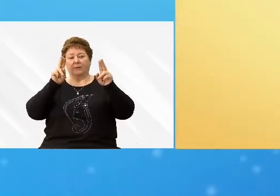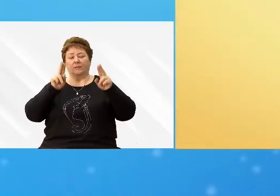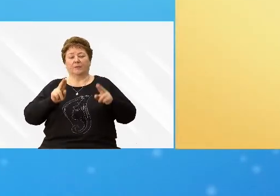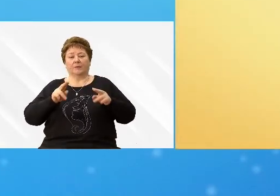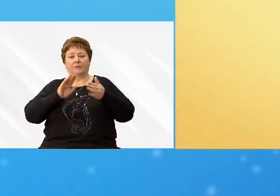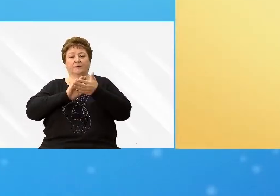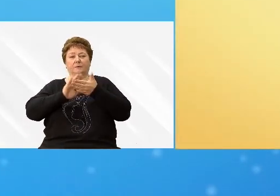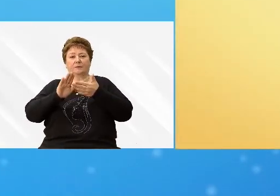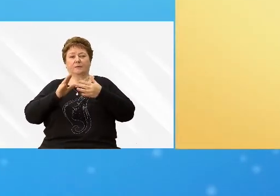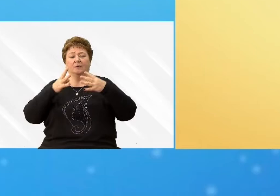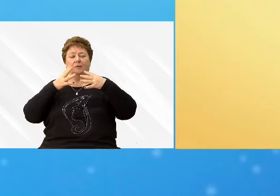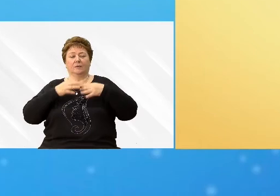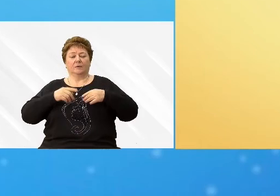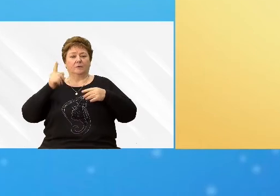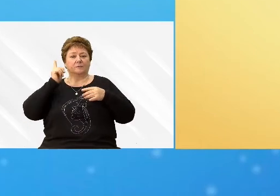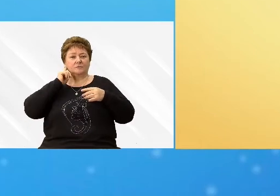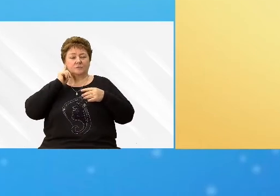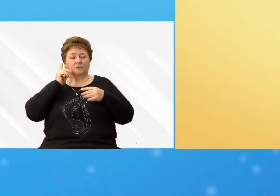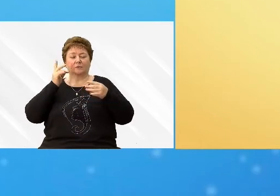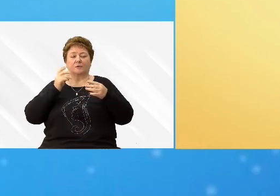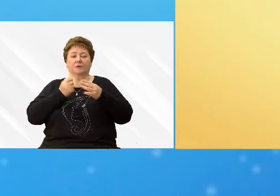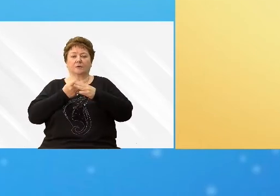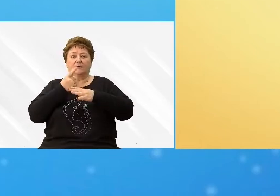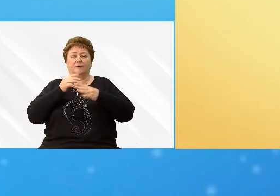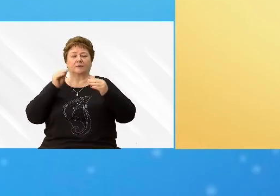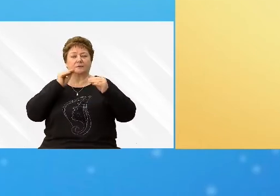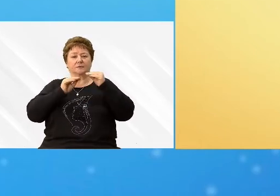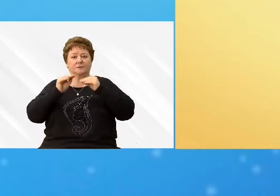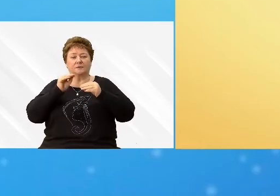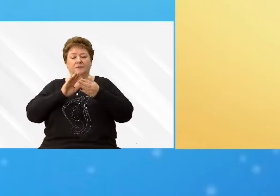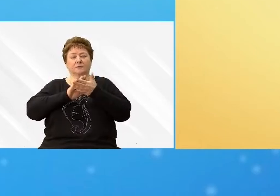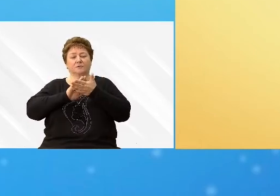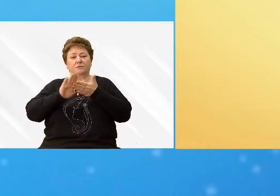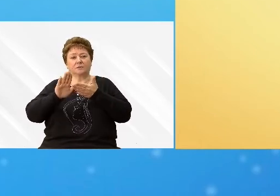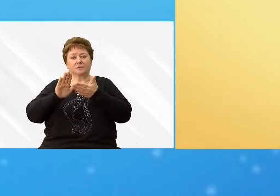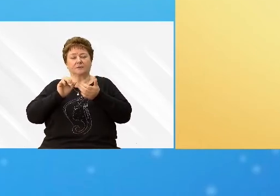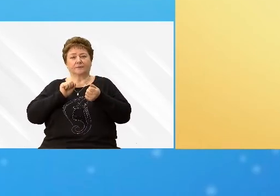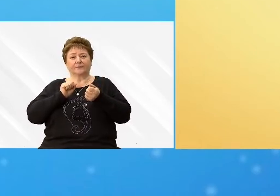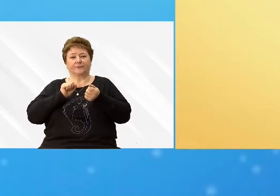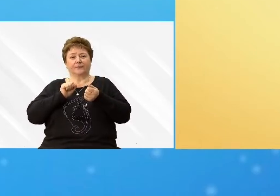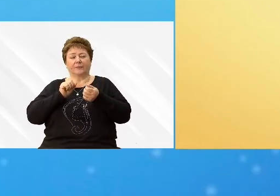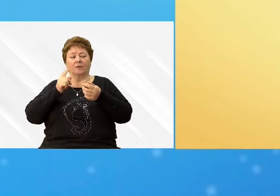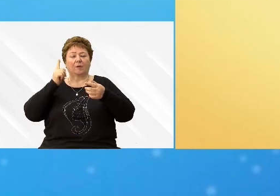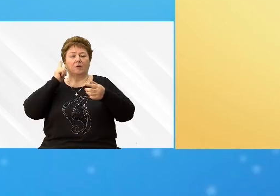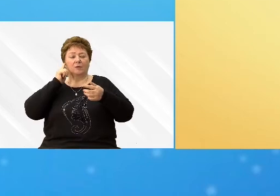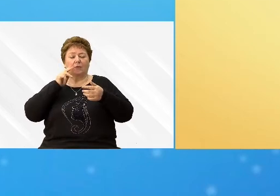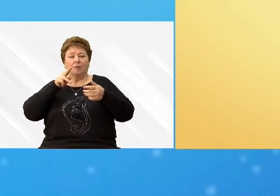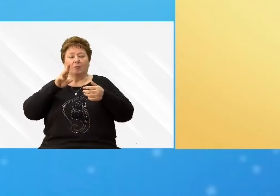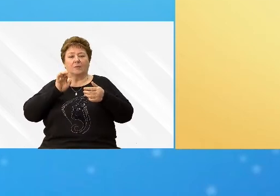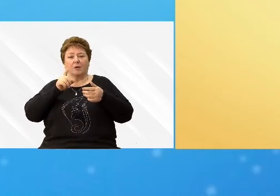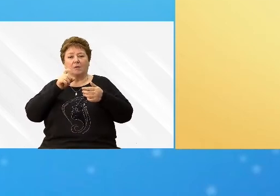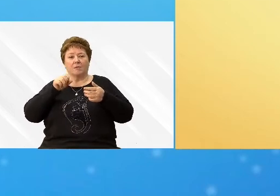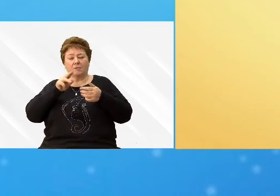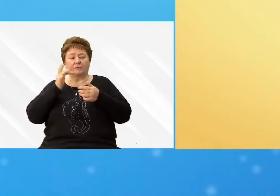гигиены органов слуха является содержание их в чистоте слуховой проход в